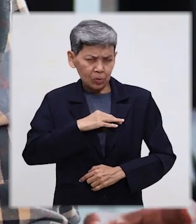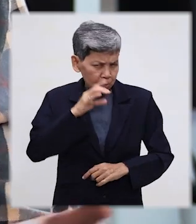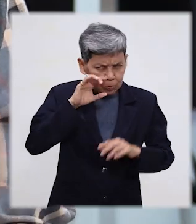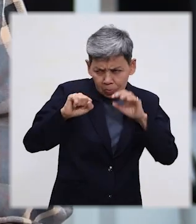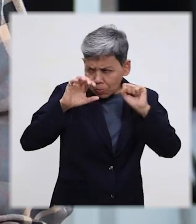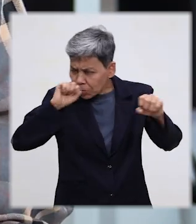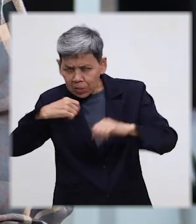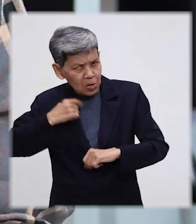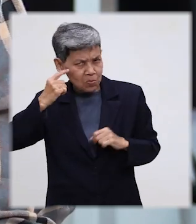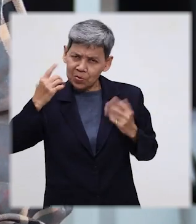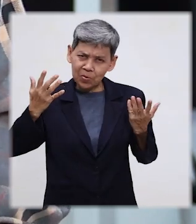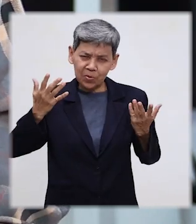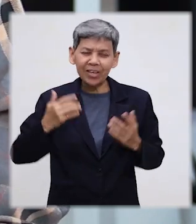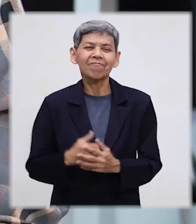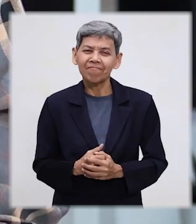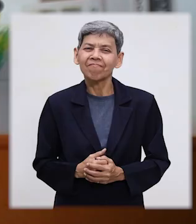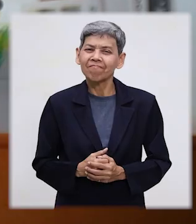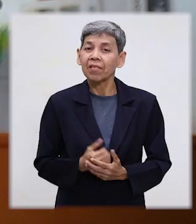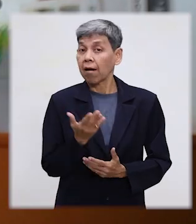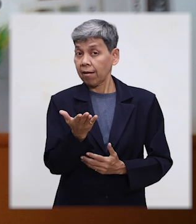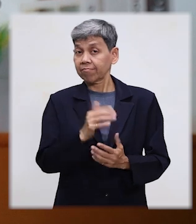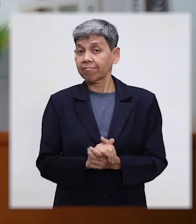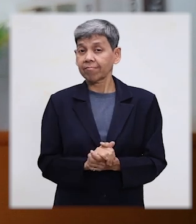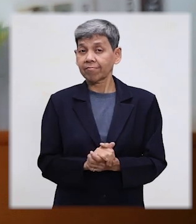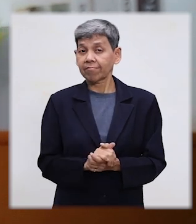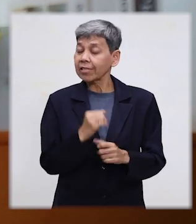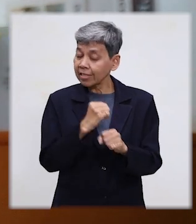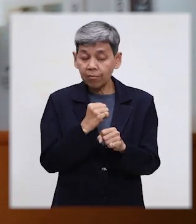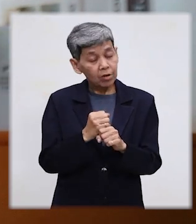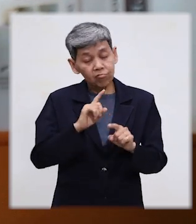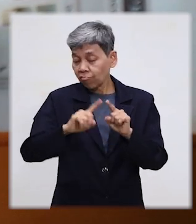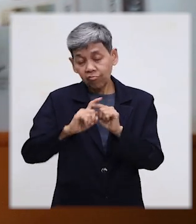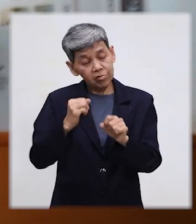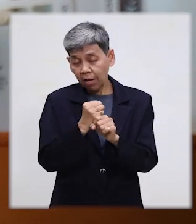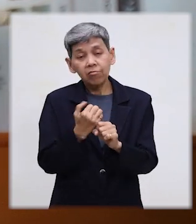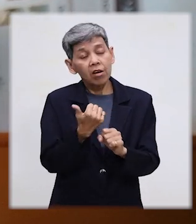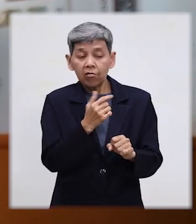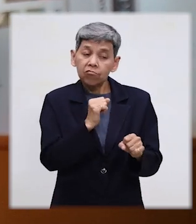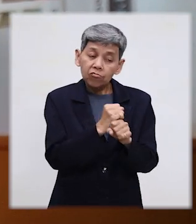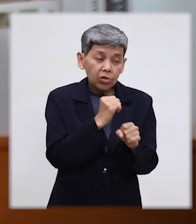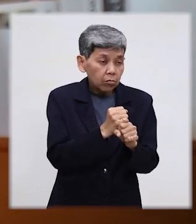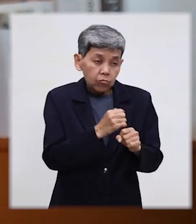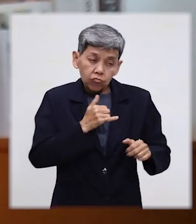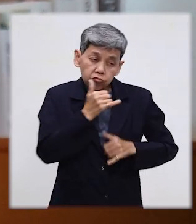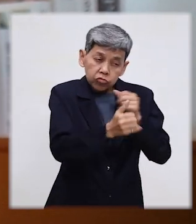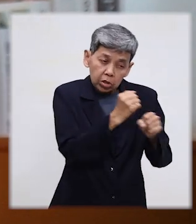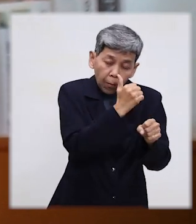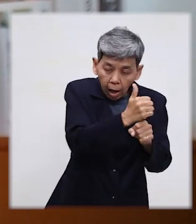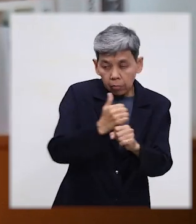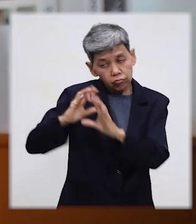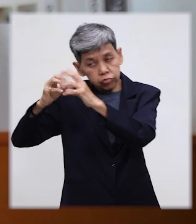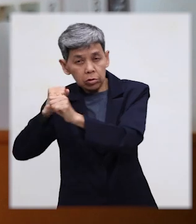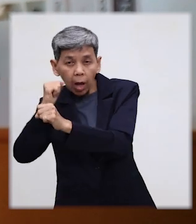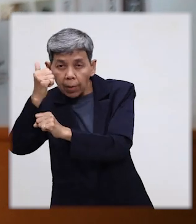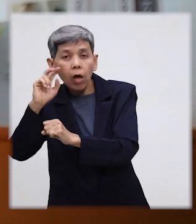แต่เราก็สามารถจับทั้งสองอย่าง ใช่คือผมว่าหนังมันมหัศจรรย์ตรงที่มันเป็นทั้งความจริง